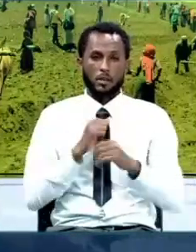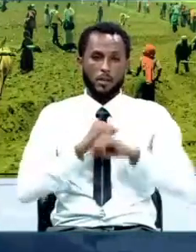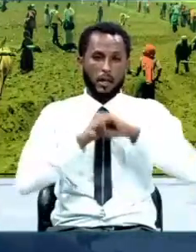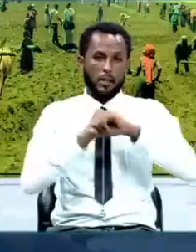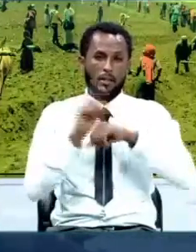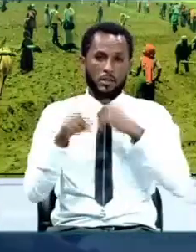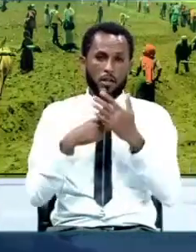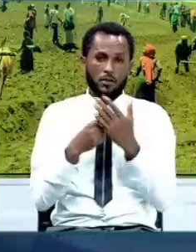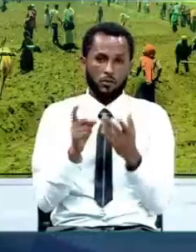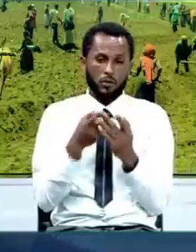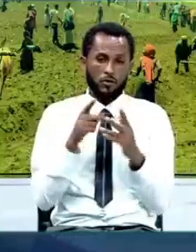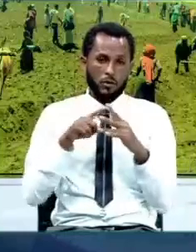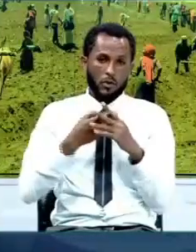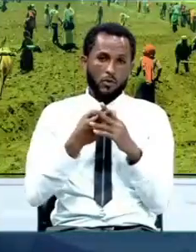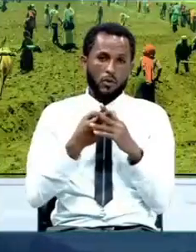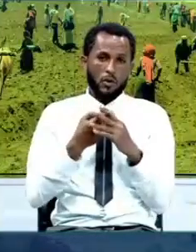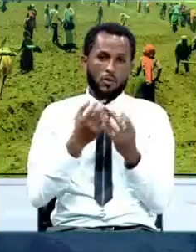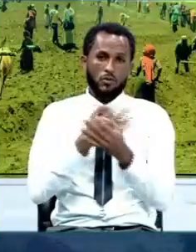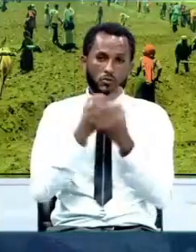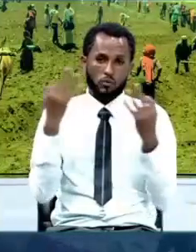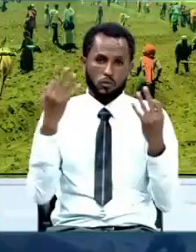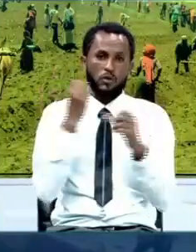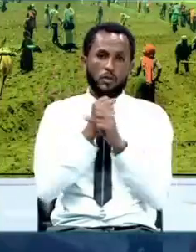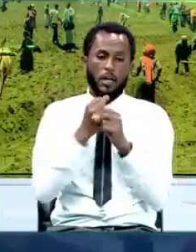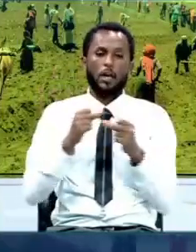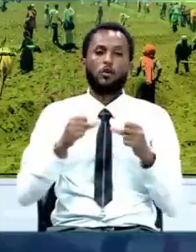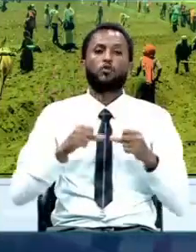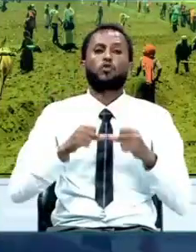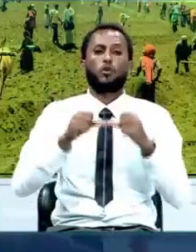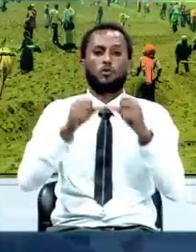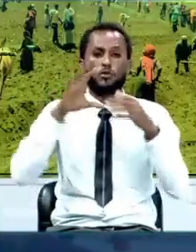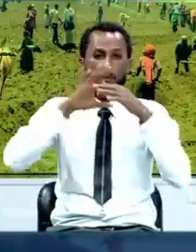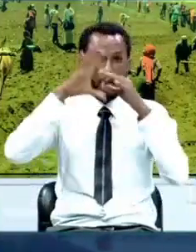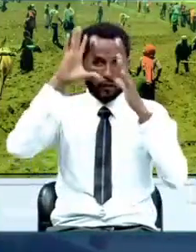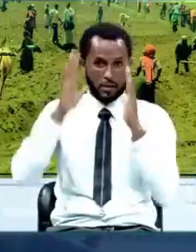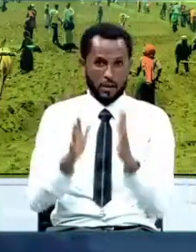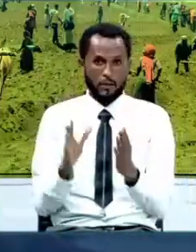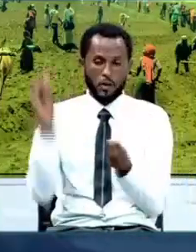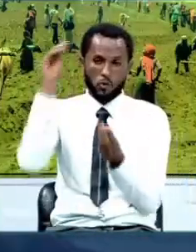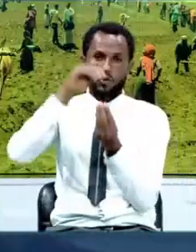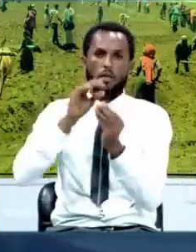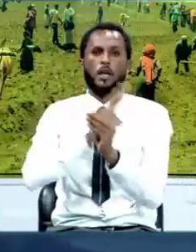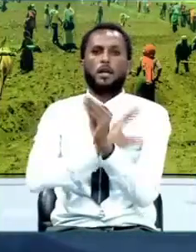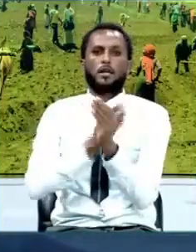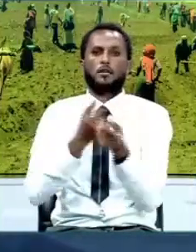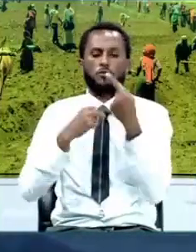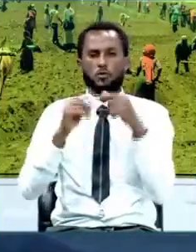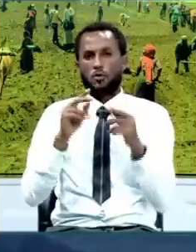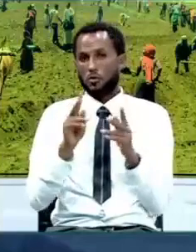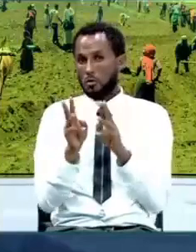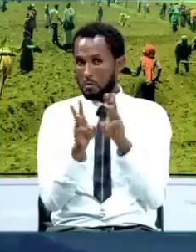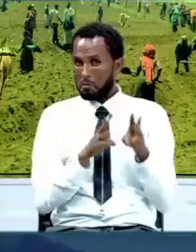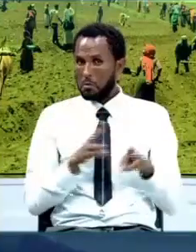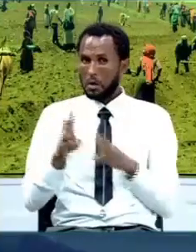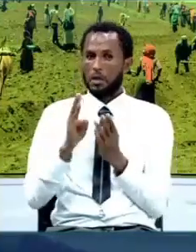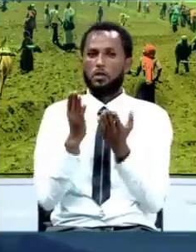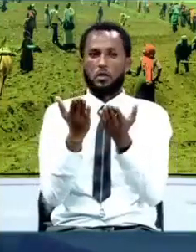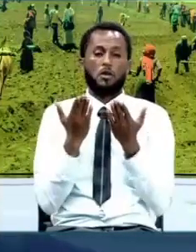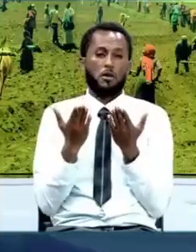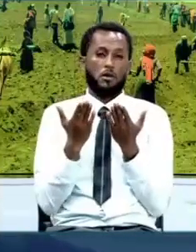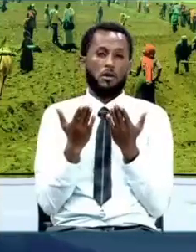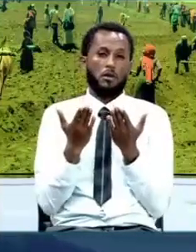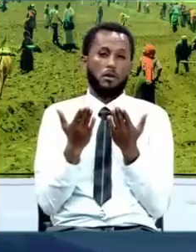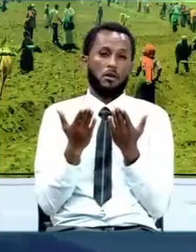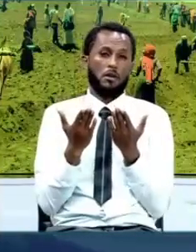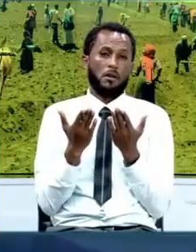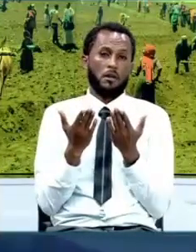ስለዝኾነ ተጀሚሮም ዎ ዘለዉ ሰናይ ስራሕ ቀፂሎምሉ ነቲ ማሕበረሰብና ተወሳኺ ሓገዛት ንመፀሉ መንገዲ ተደለዩ